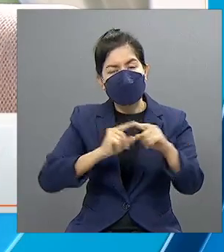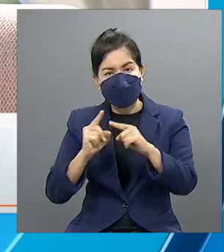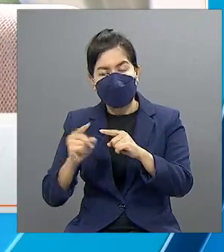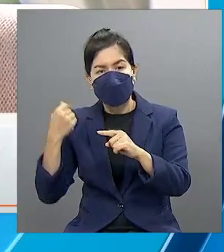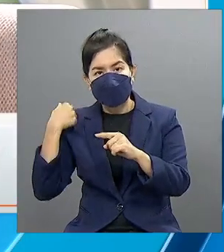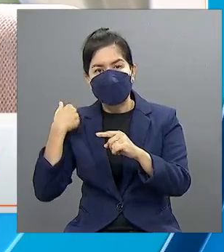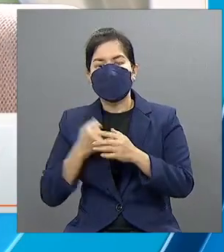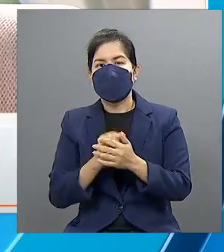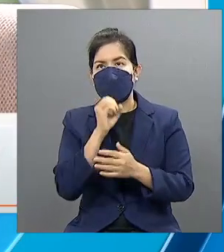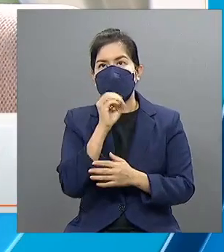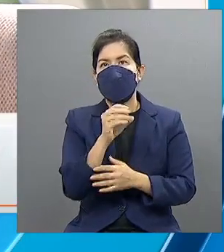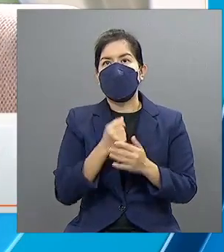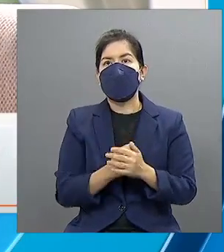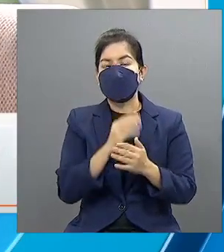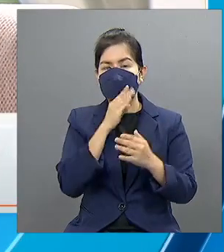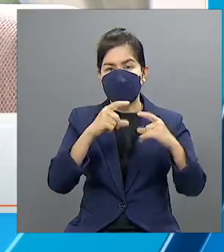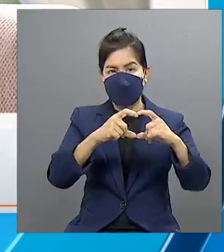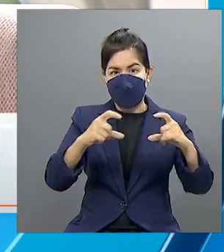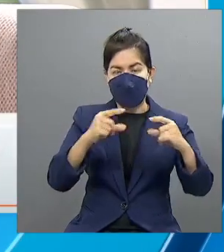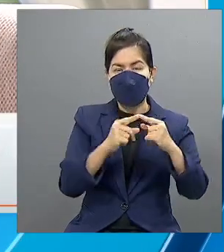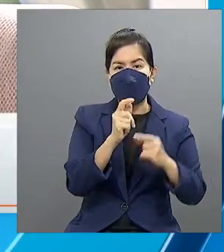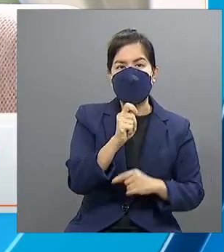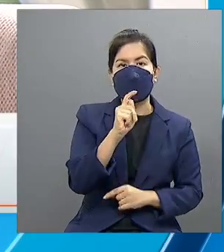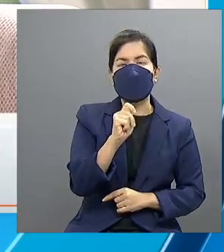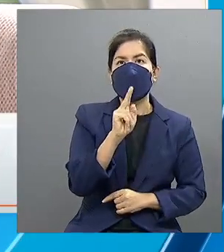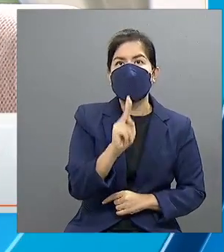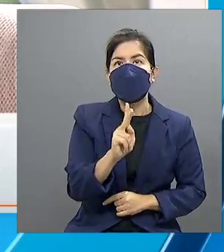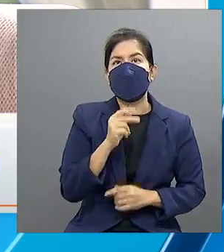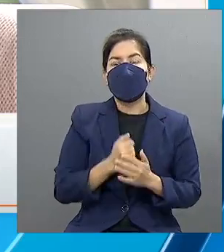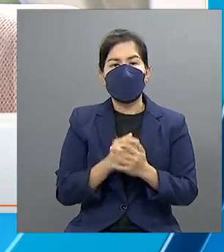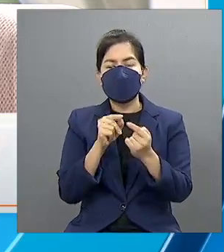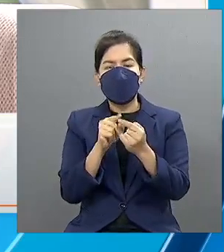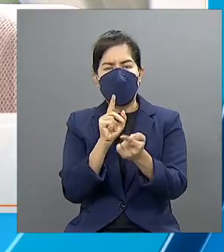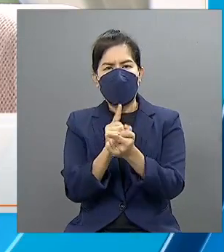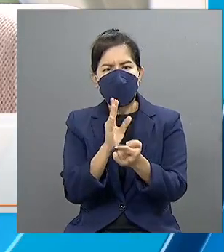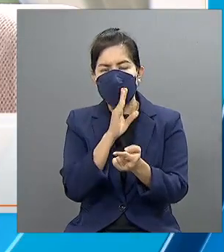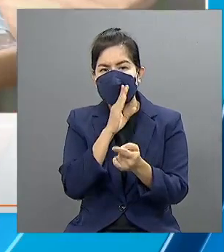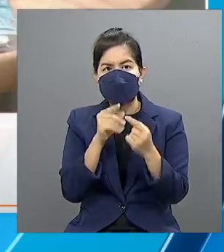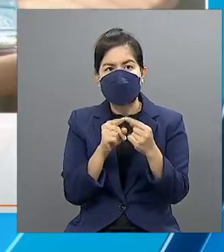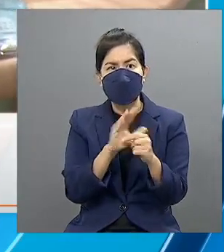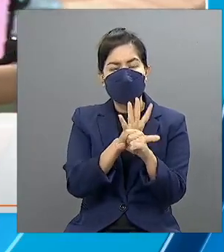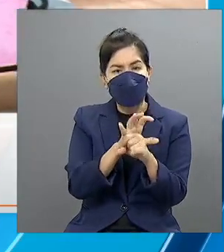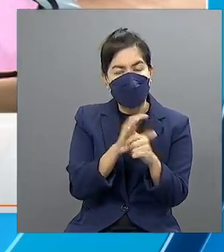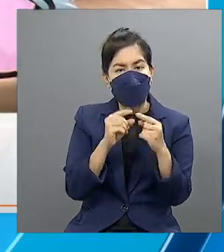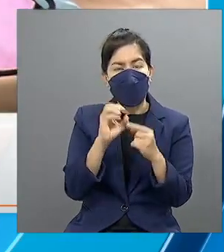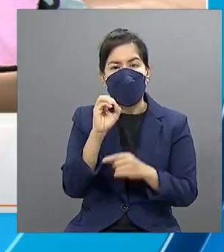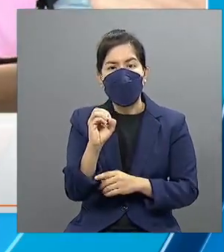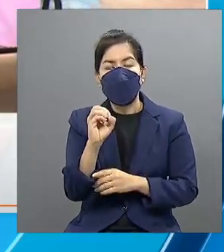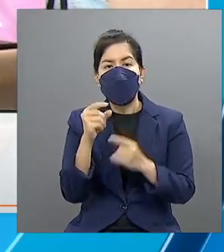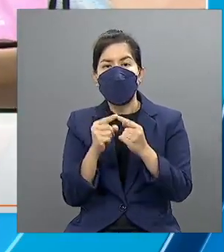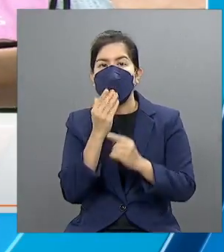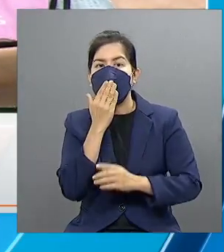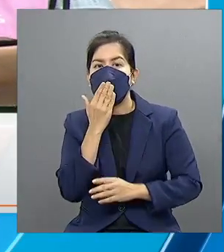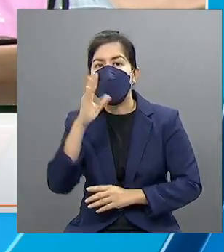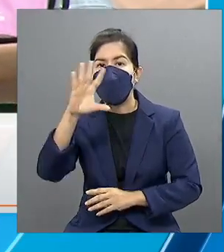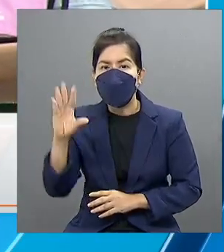อย่างชุด ATK นั้นบางทีไม่สามารถตรวจพบเจอในเรื่องของโควิด19สายพันธุ์โอมิครอนมันหลบได้หรือแม้กระทั่งในเรื่องของ